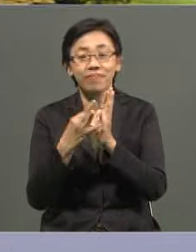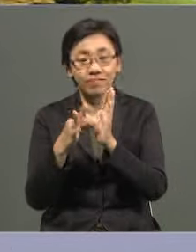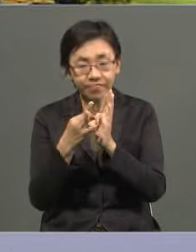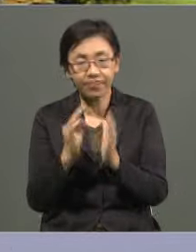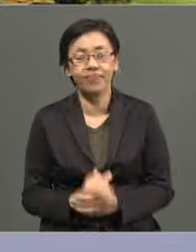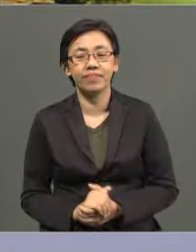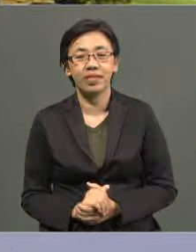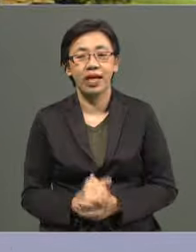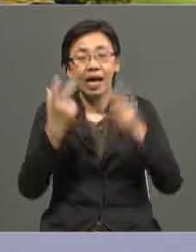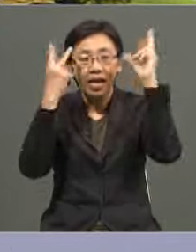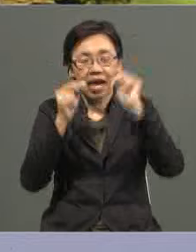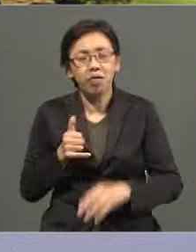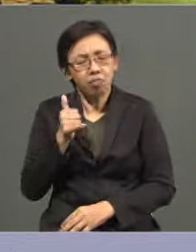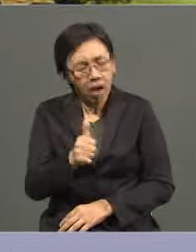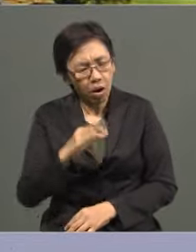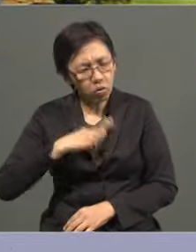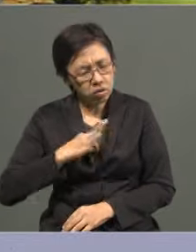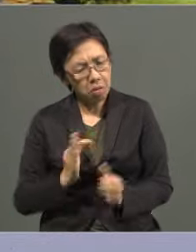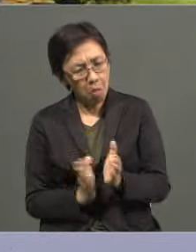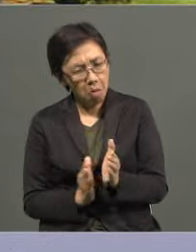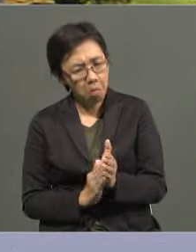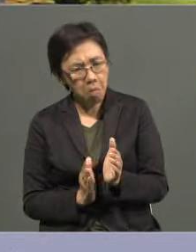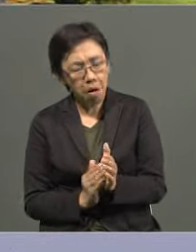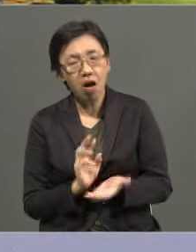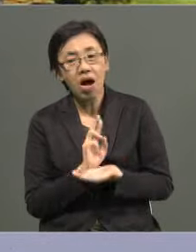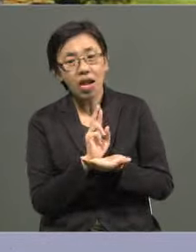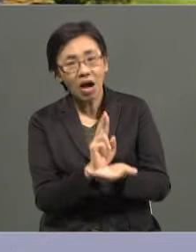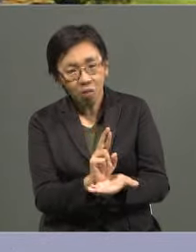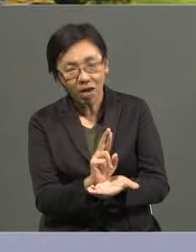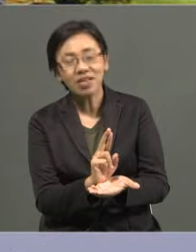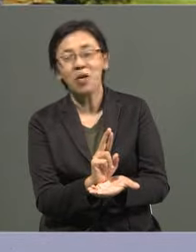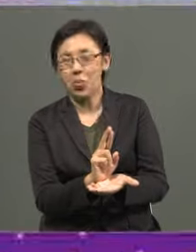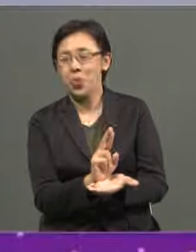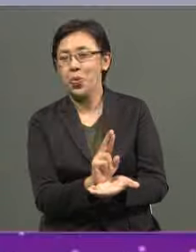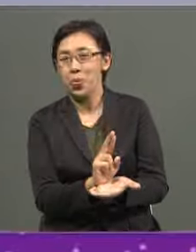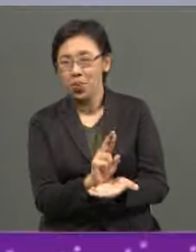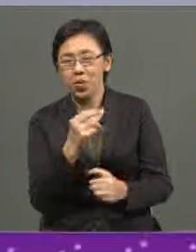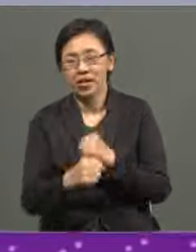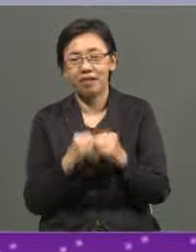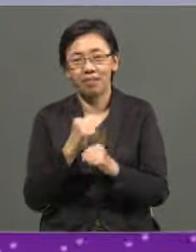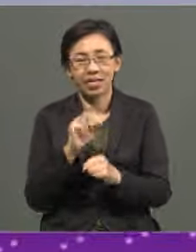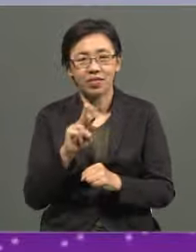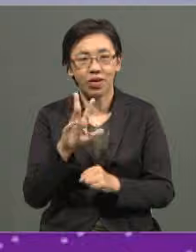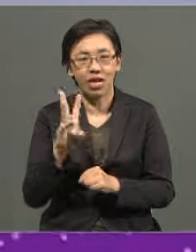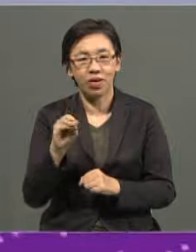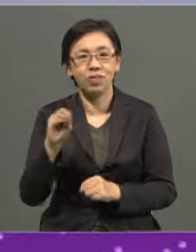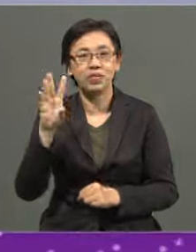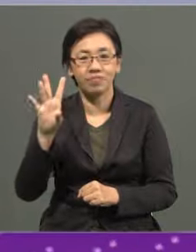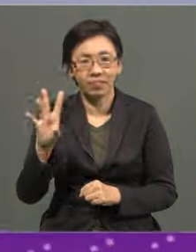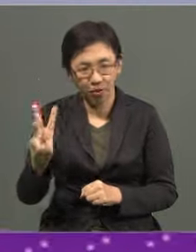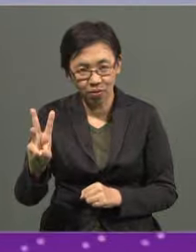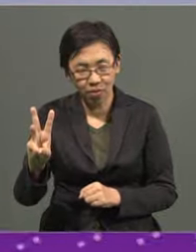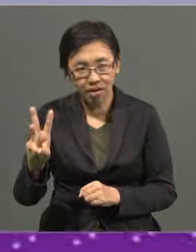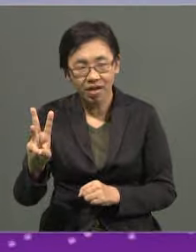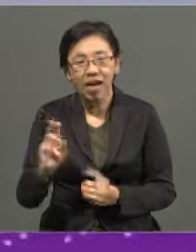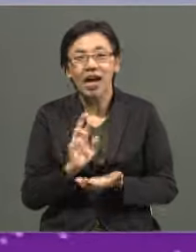นะครับซึ่งท่านได้ไปร่วมงานแล้วก็ชื่นชมผู้ที่ได้รับรางวัลเป็นค่าของแผ่นดินประจำปีพุธศักราช2566